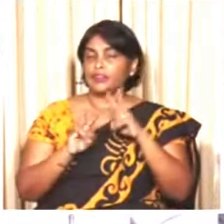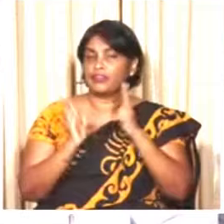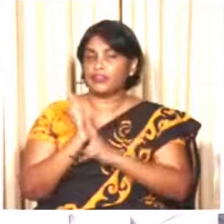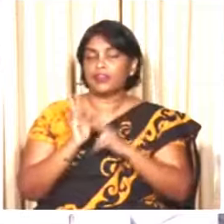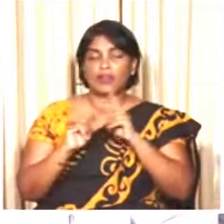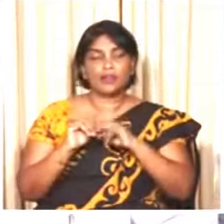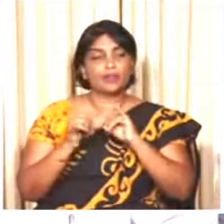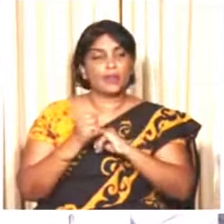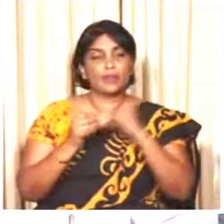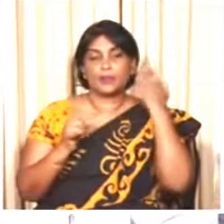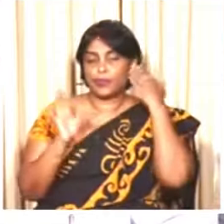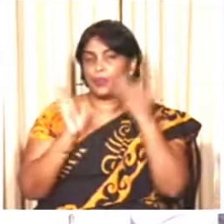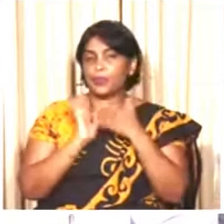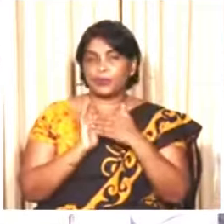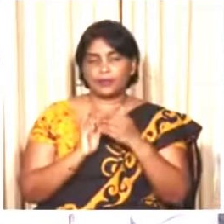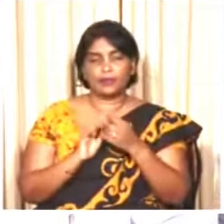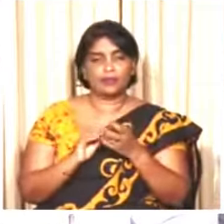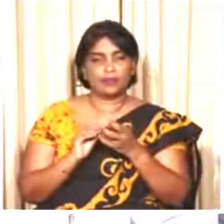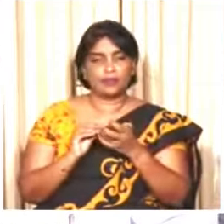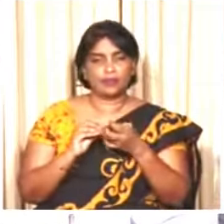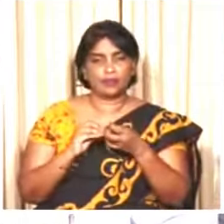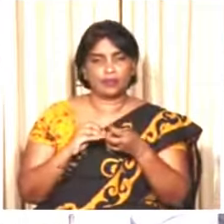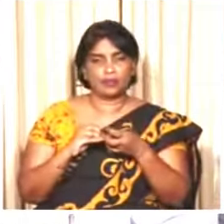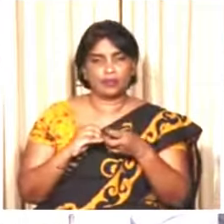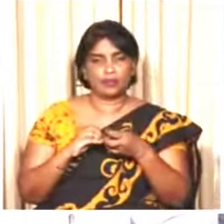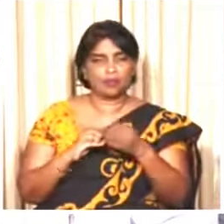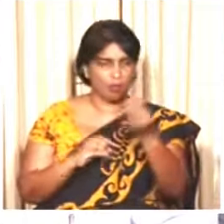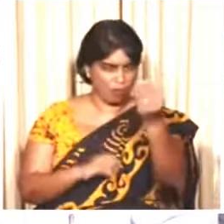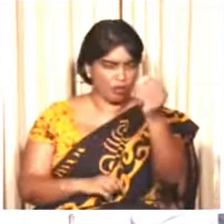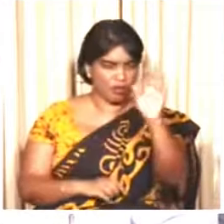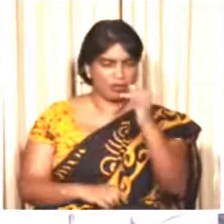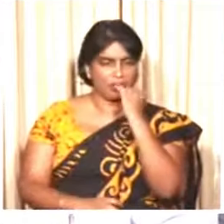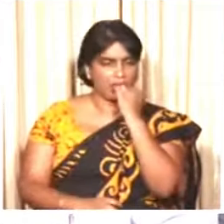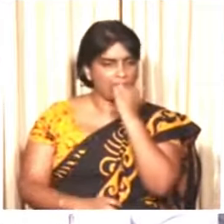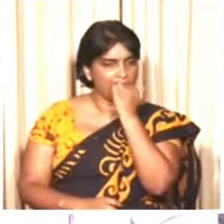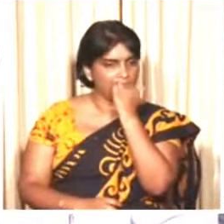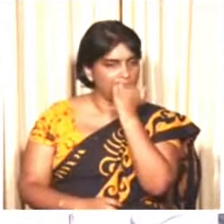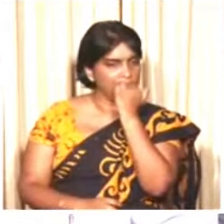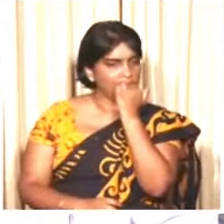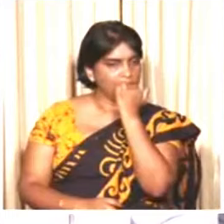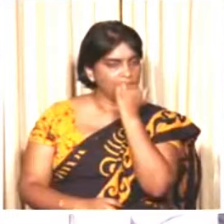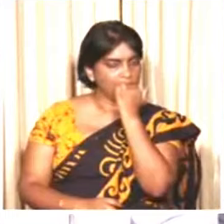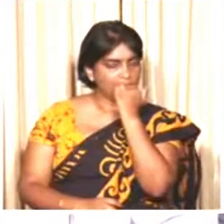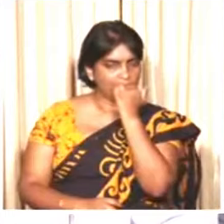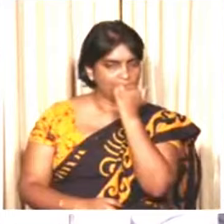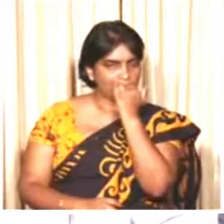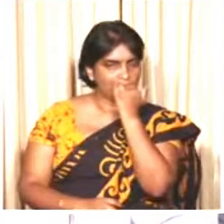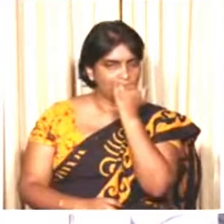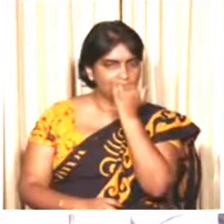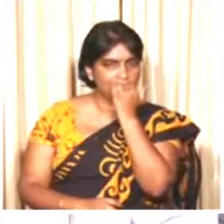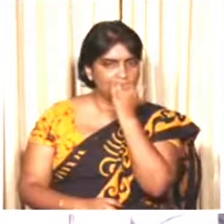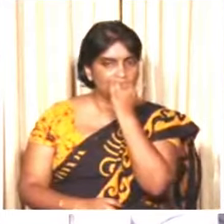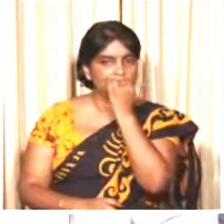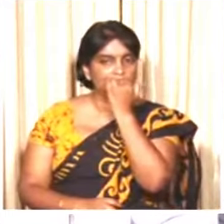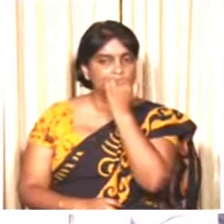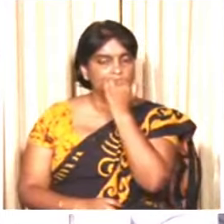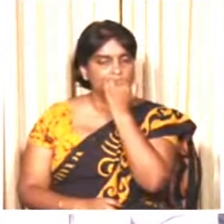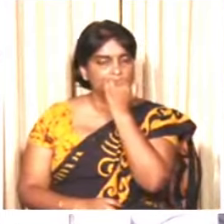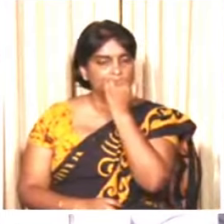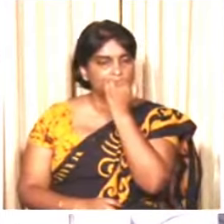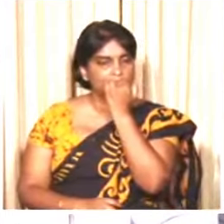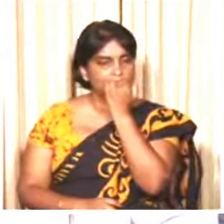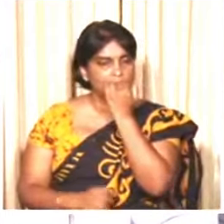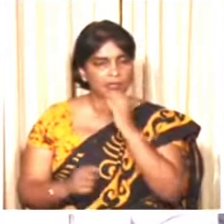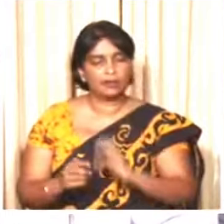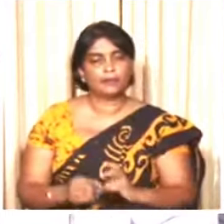කරුවා. මම ඔබතුමාට අභියෝග කරන පොඩ්ඩක් විනාඩියක් දෙන්න. මේ ගෙට් ඩවුන් ද හැන්සඩ්. පොඩ්ඩක් ගෙන්නන්න හැන්සඩ් එක.